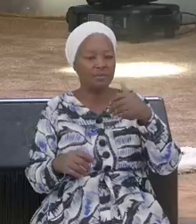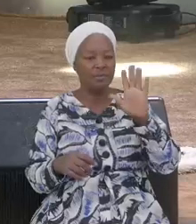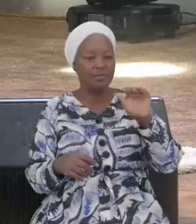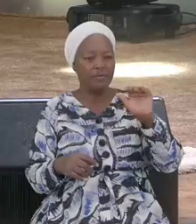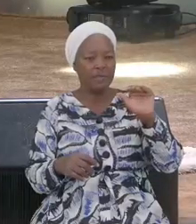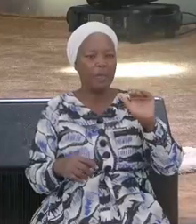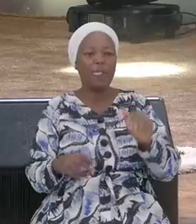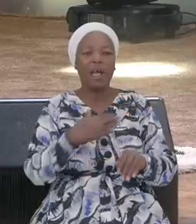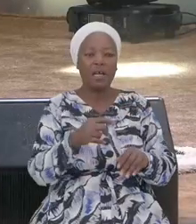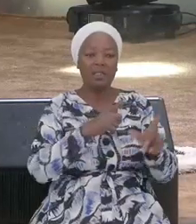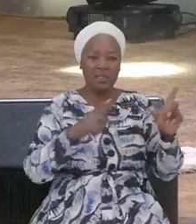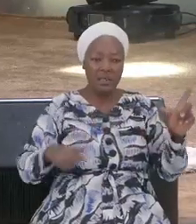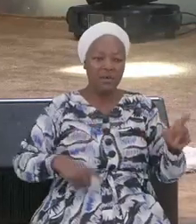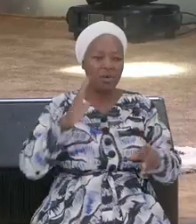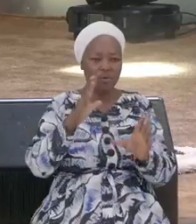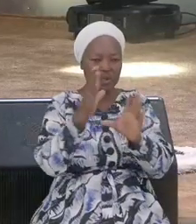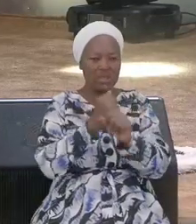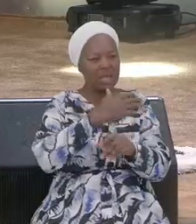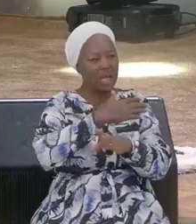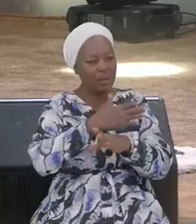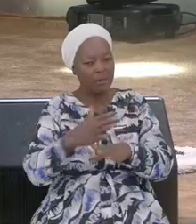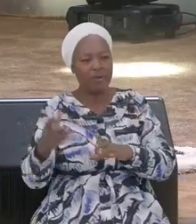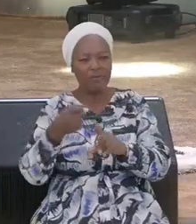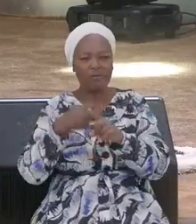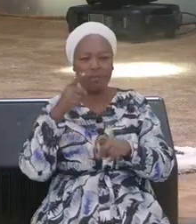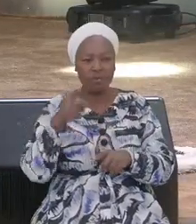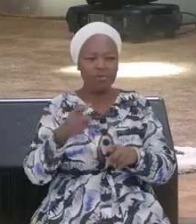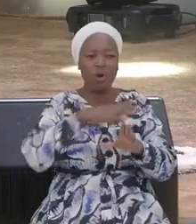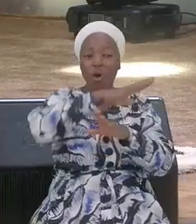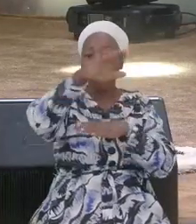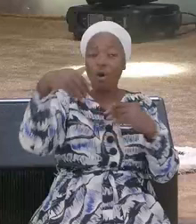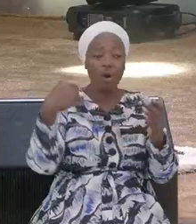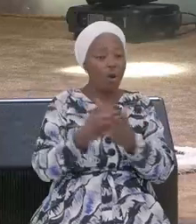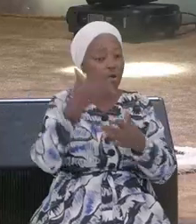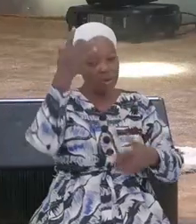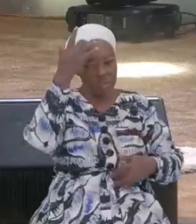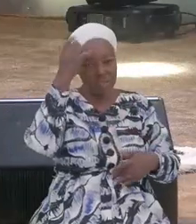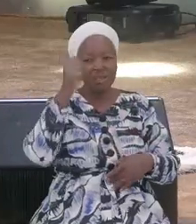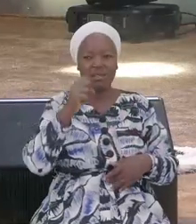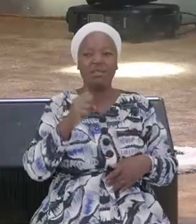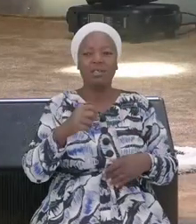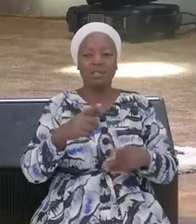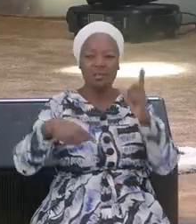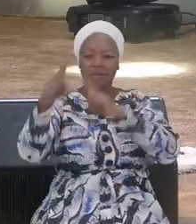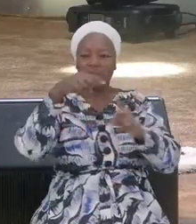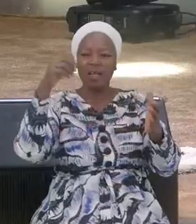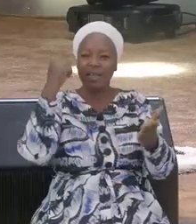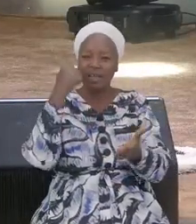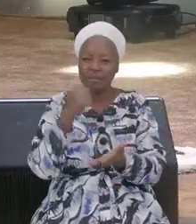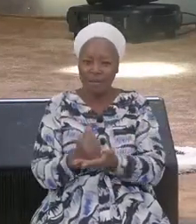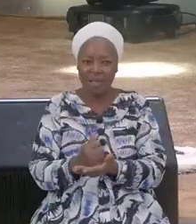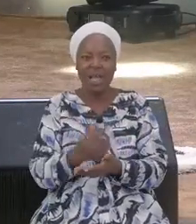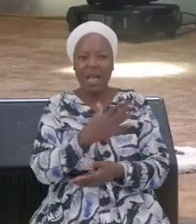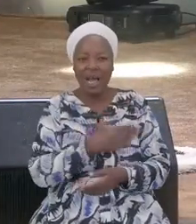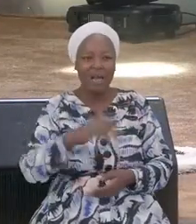L'Éternel éloignera de toi toute maladie. Donnez-moi un bon amen. Il ne